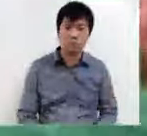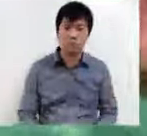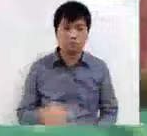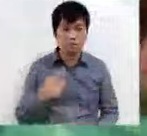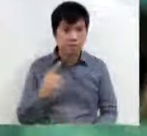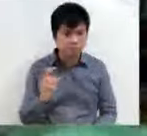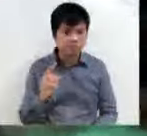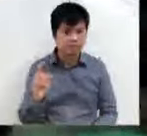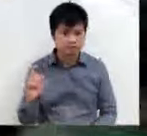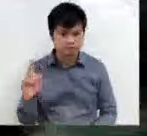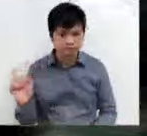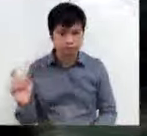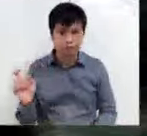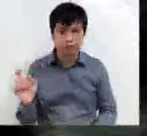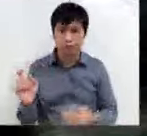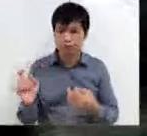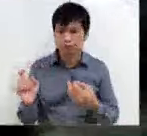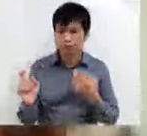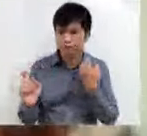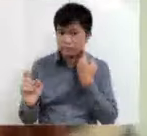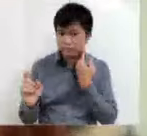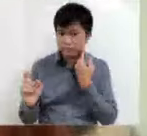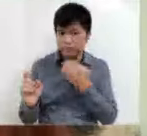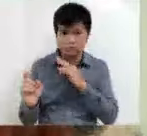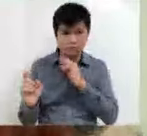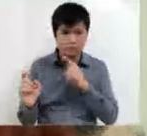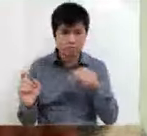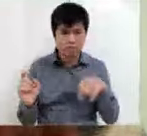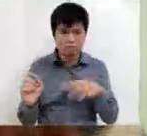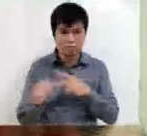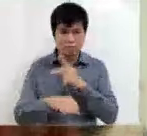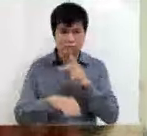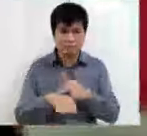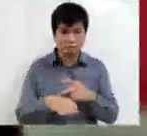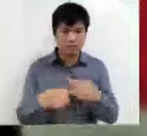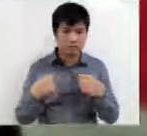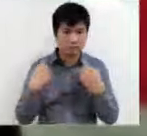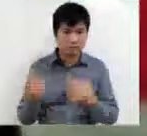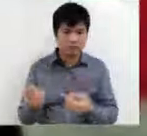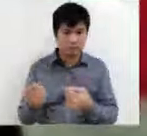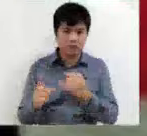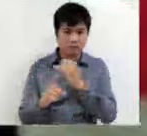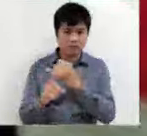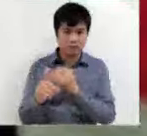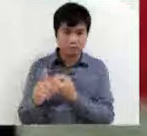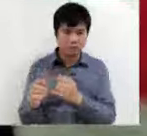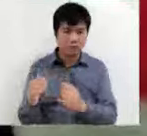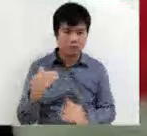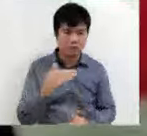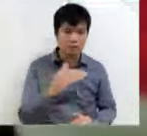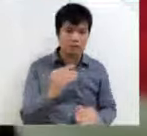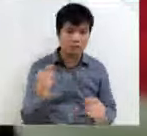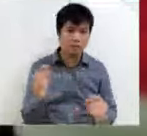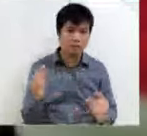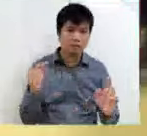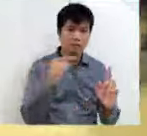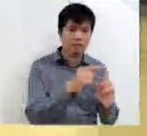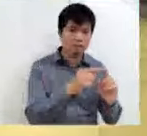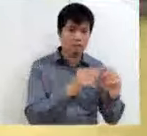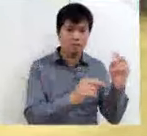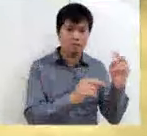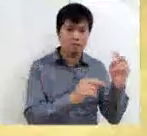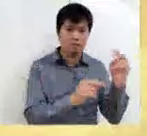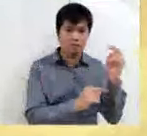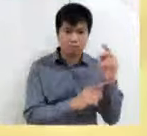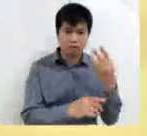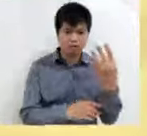influenza-like illness o malatarang kasong sakit sa bansa, mula Enero hanggang nitong Nobyembre, 4 ang na-detect na kaso ng walking pneumonia na dulot